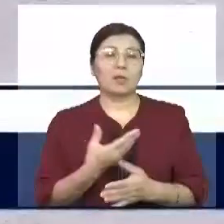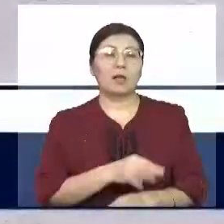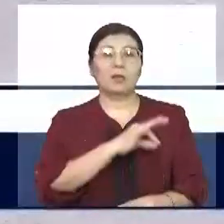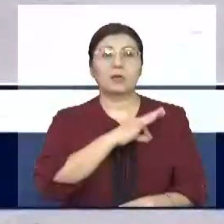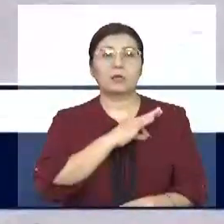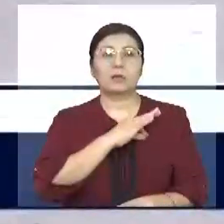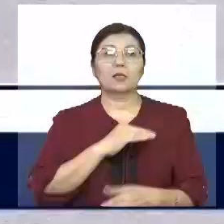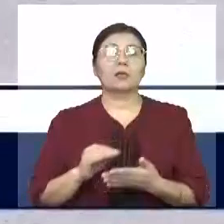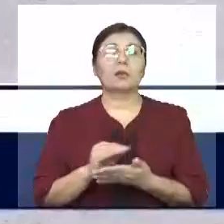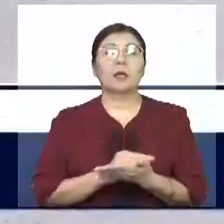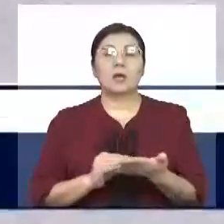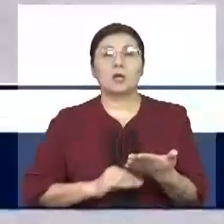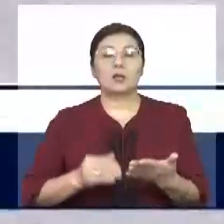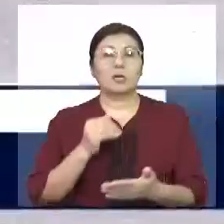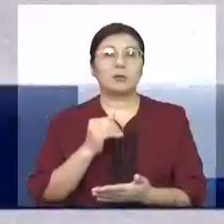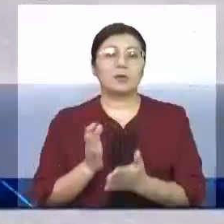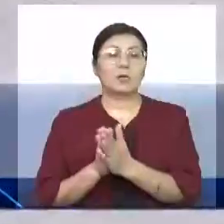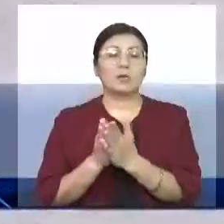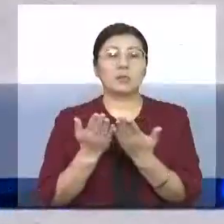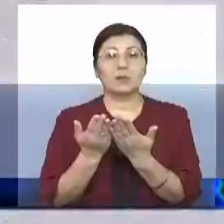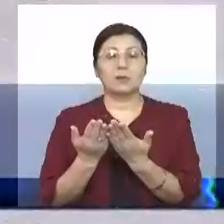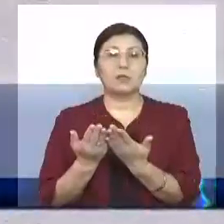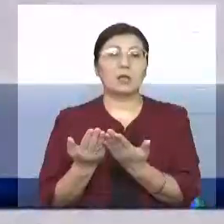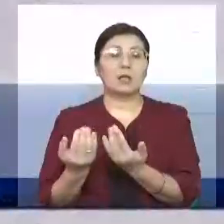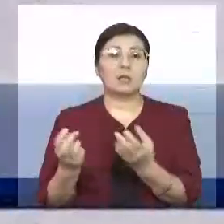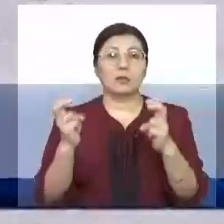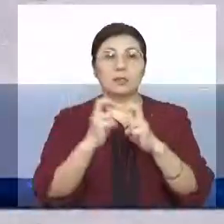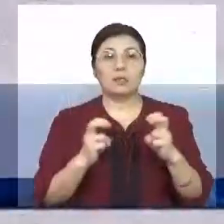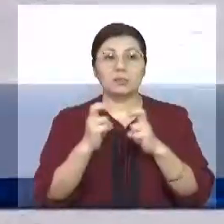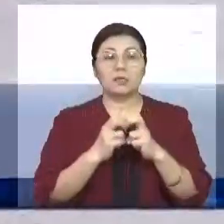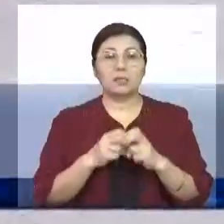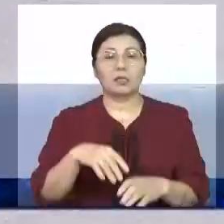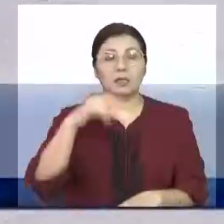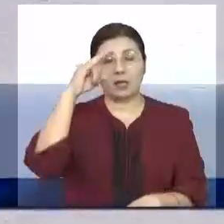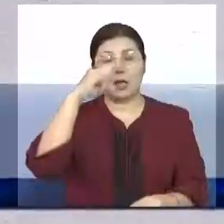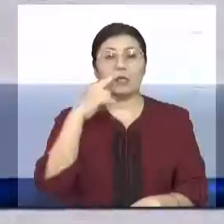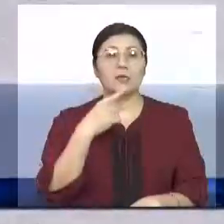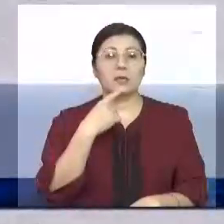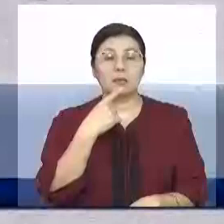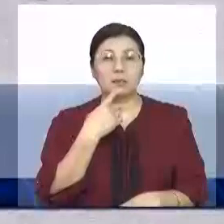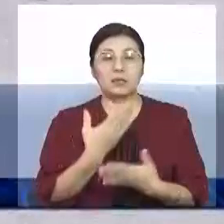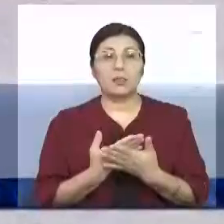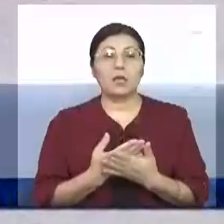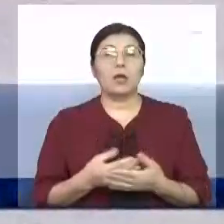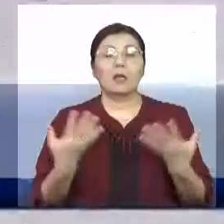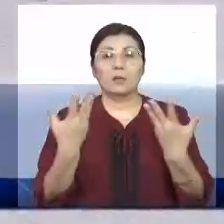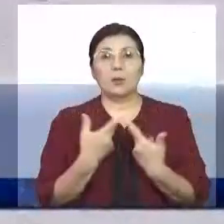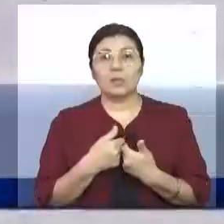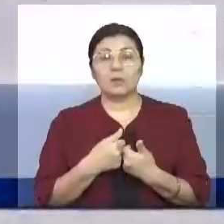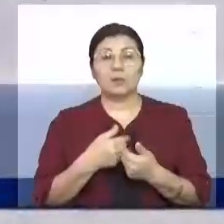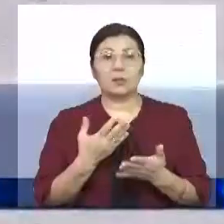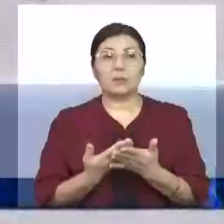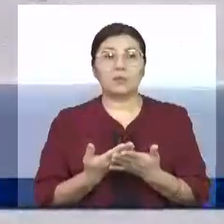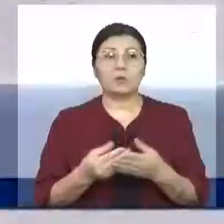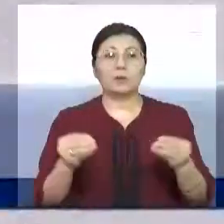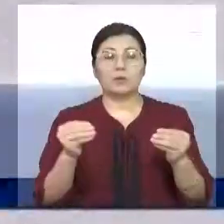үміткерлердің жазбаша жұмыстарын тексерді. Тіл бойынша емтихан және алгебра және анализ бастамалары бойынша. Бұл емтихандардан